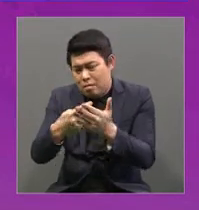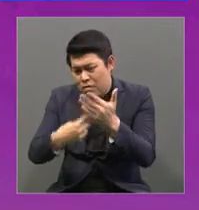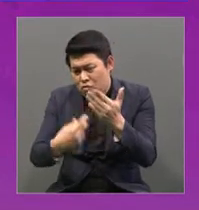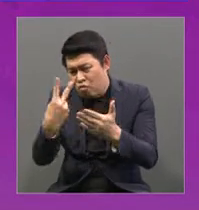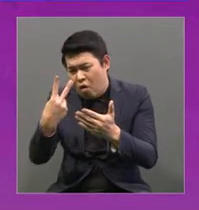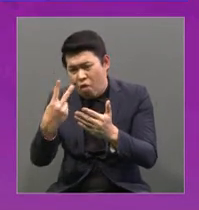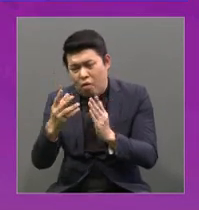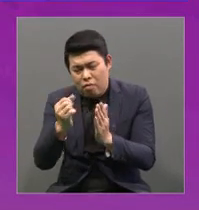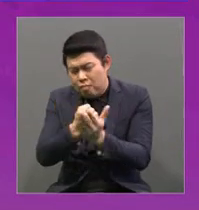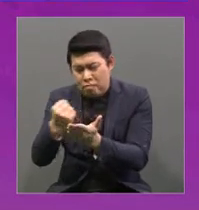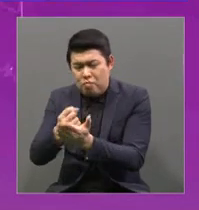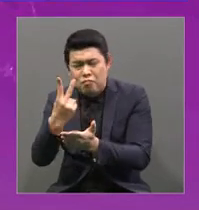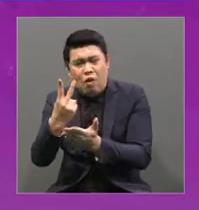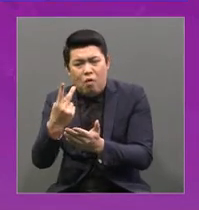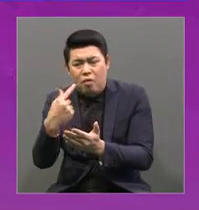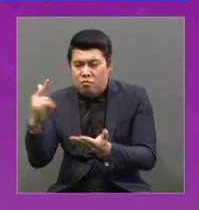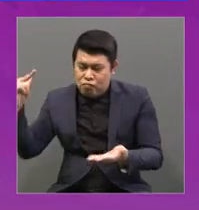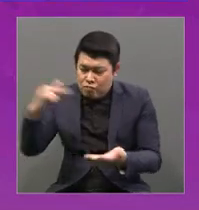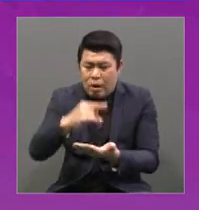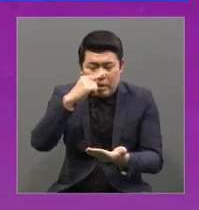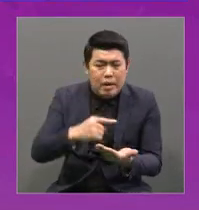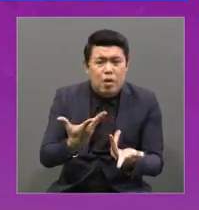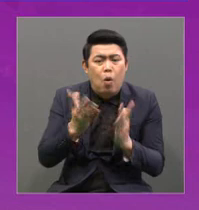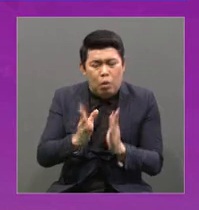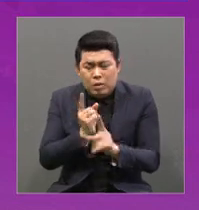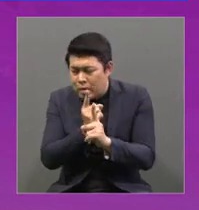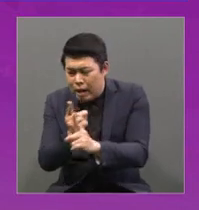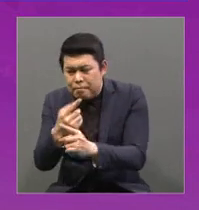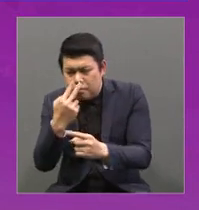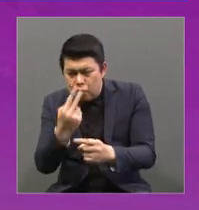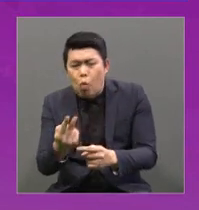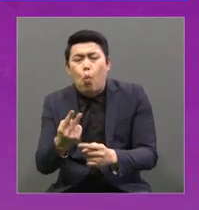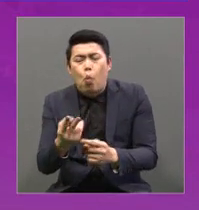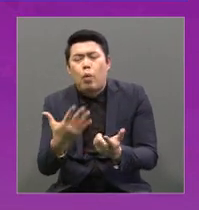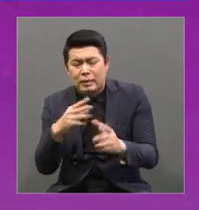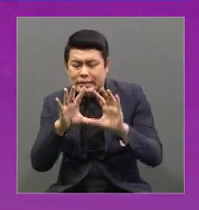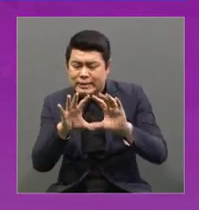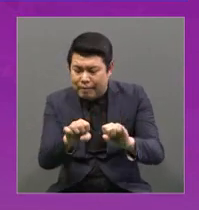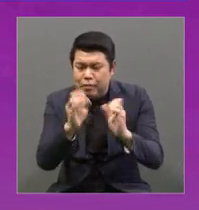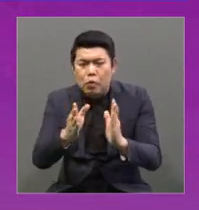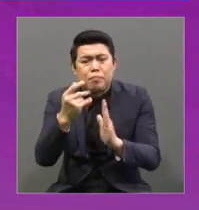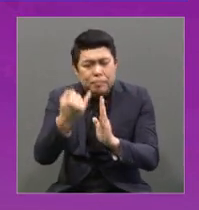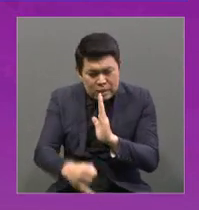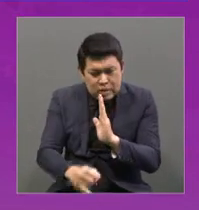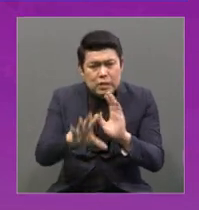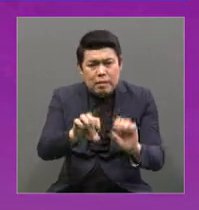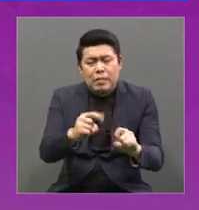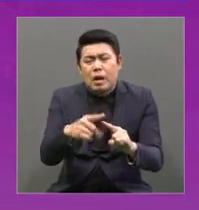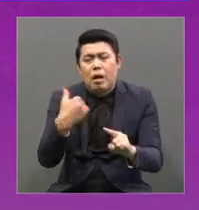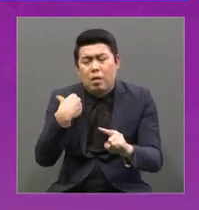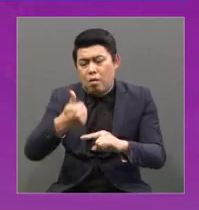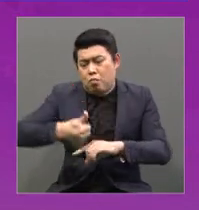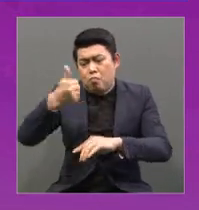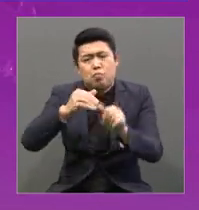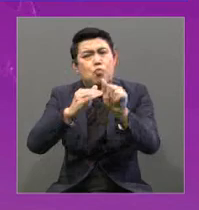าติที่มาอยู่ในประเทศไทยแล้วจากการไปติดตามของเจ้าหน้าที่ปรากฏว่าไปจับกลุ่มผู้ต้องหาได้ปรากฏว่าเขาเป็นถึงระ